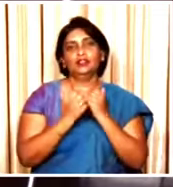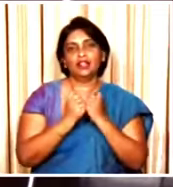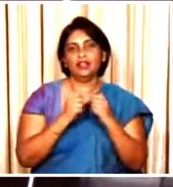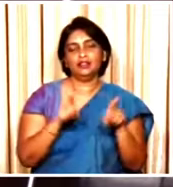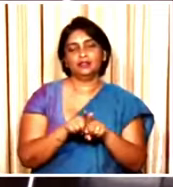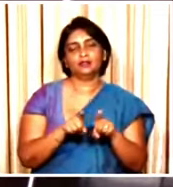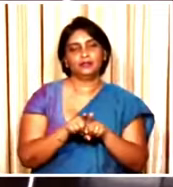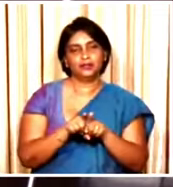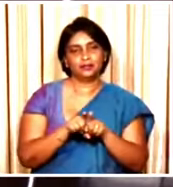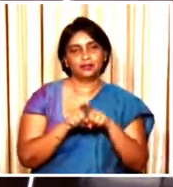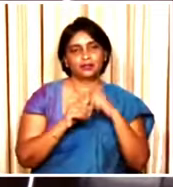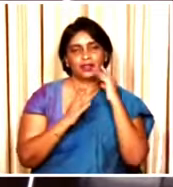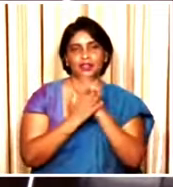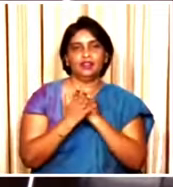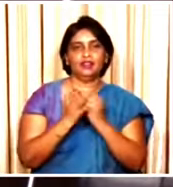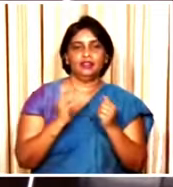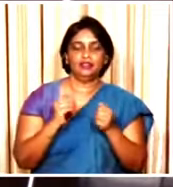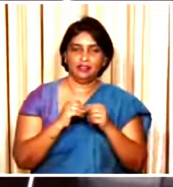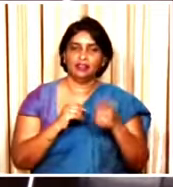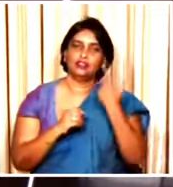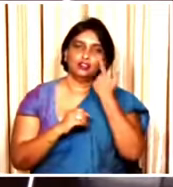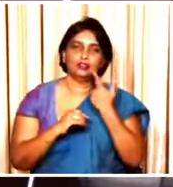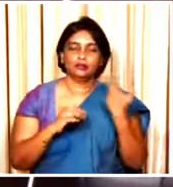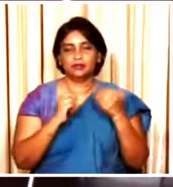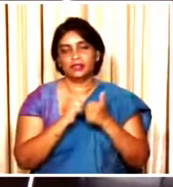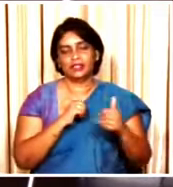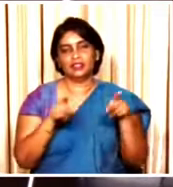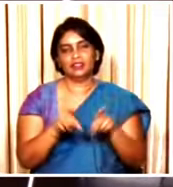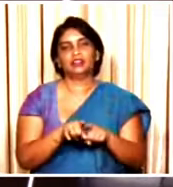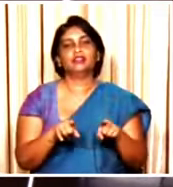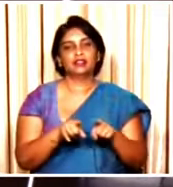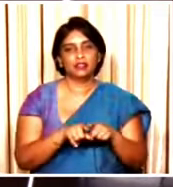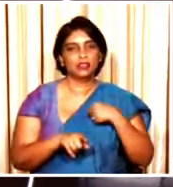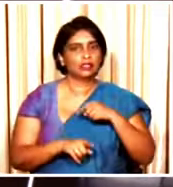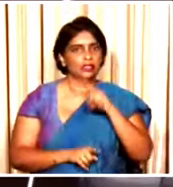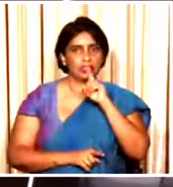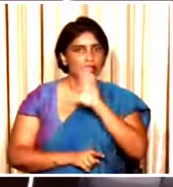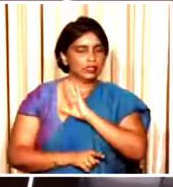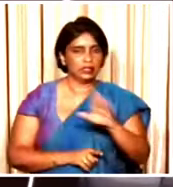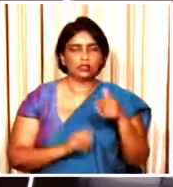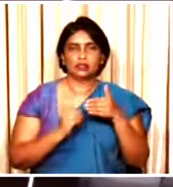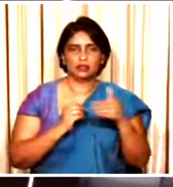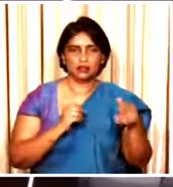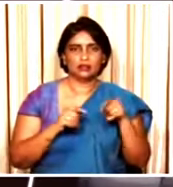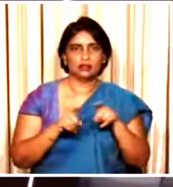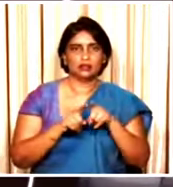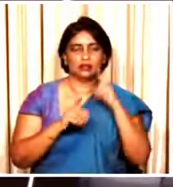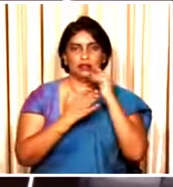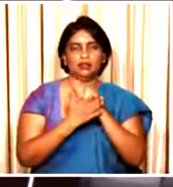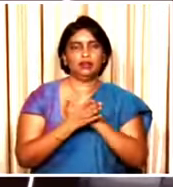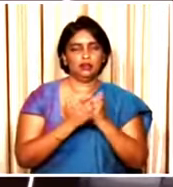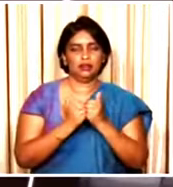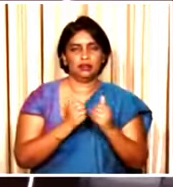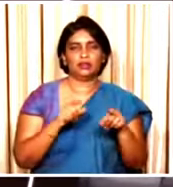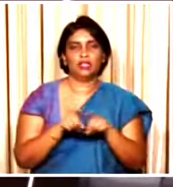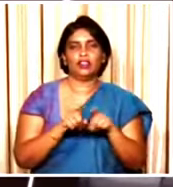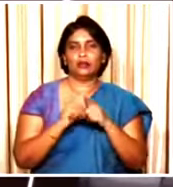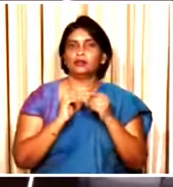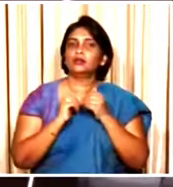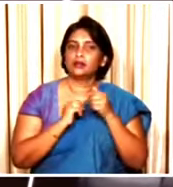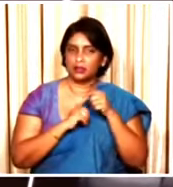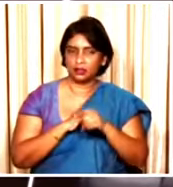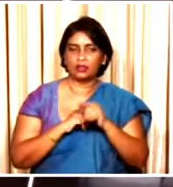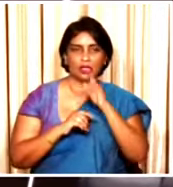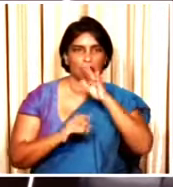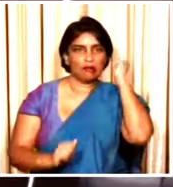සමාජිකෙක්වත් නොවන කෙනෙකුට අපි කනගාටුවෙන් වුණත් මේ කියන්න ඕන මම එහෙම කතා කරන්නේ මම කවදාවත් මේ රටේ ඉන්න ජනාධිපතිවරයෙකුට මම අගෞරව